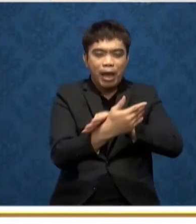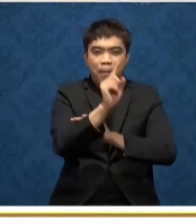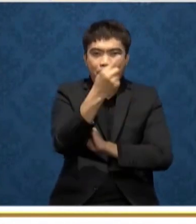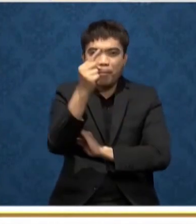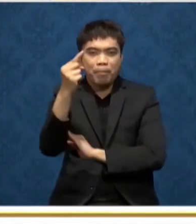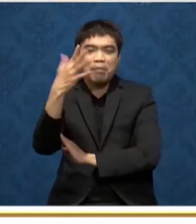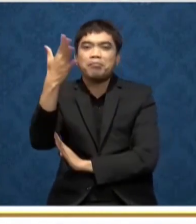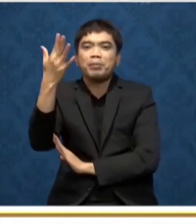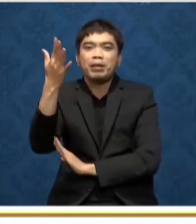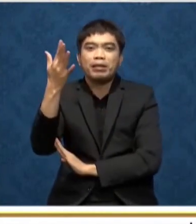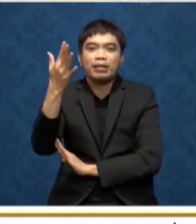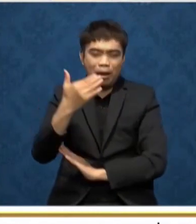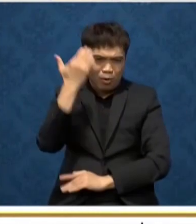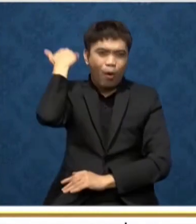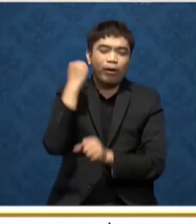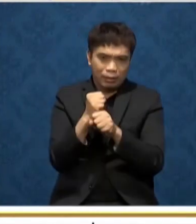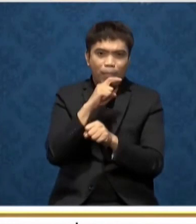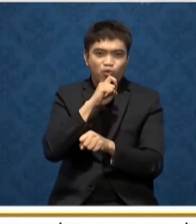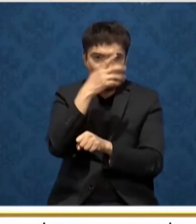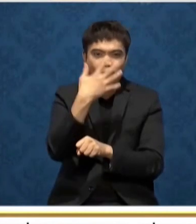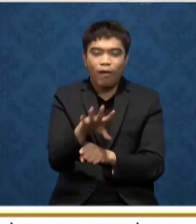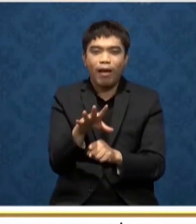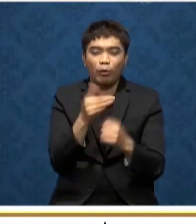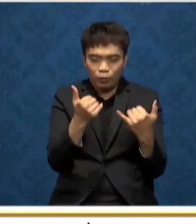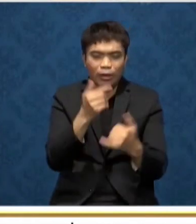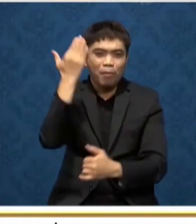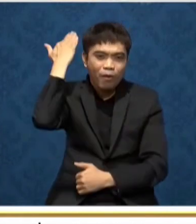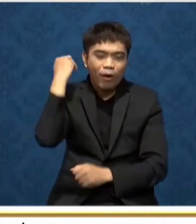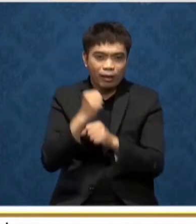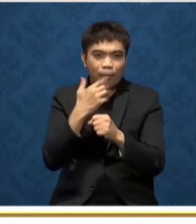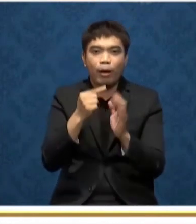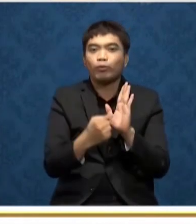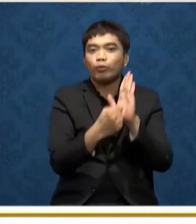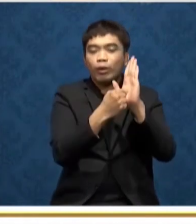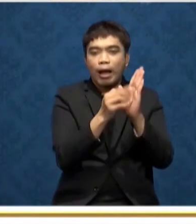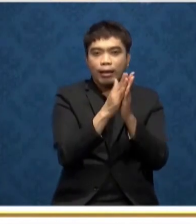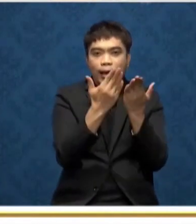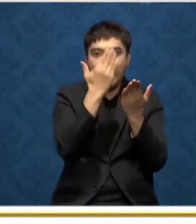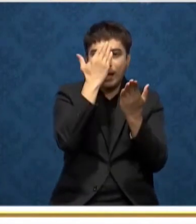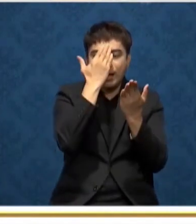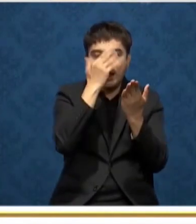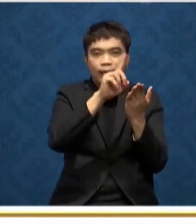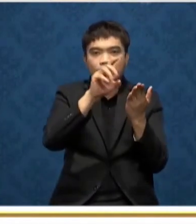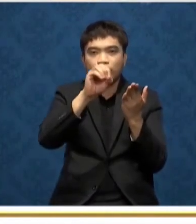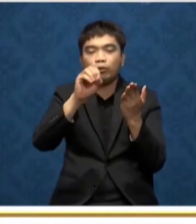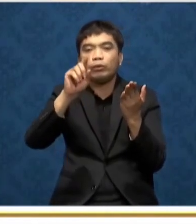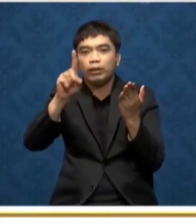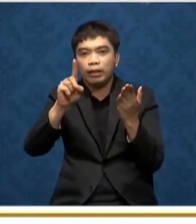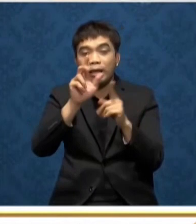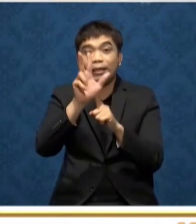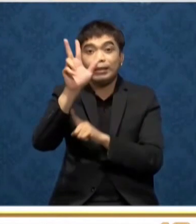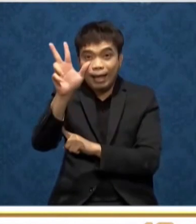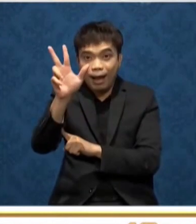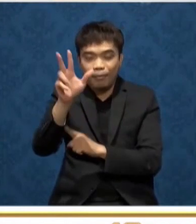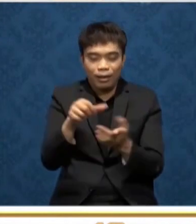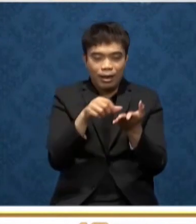างจากสิ่งที่ทำกอยู่แล้วเช่นนะคะ การๆ ในหัวข้อที่ 3 หน้าที่ 101 ค่ะการปรั